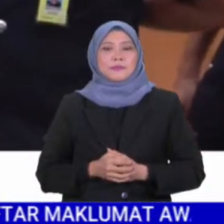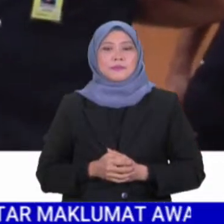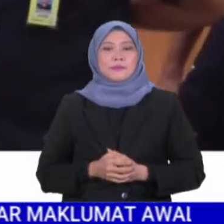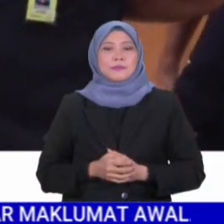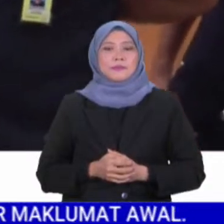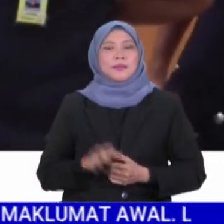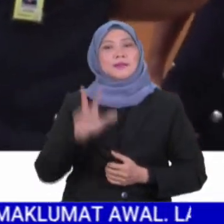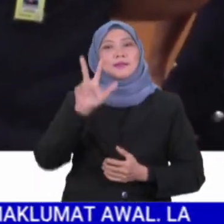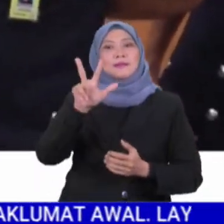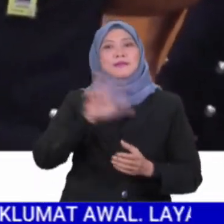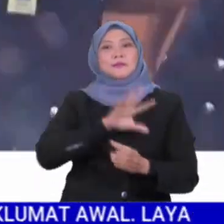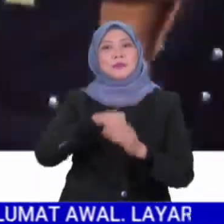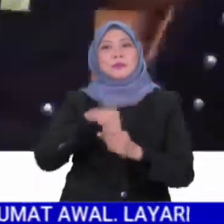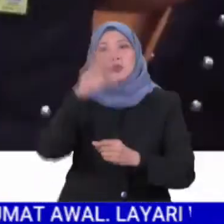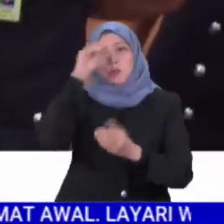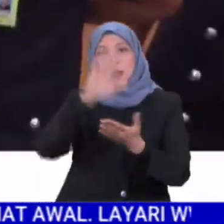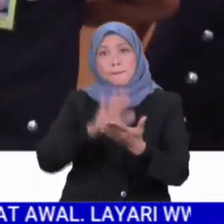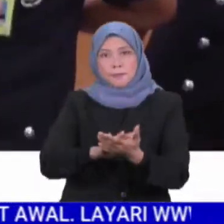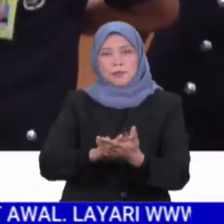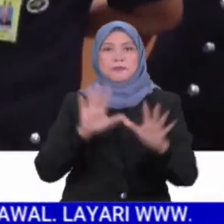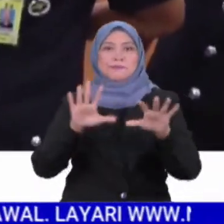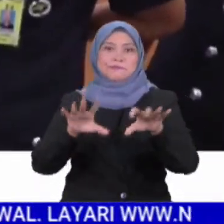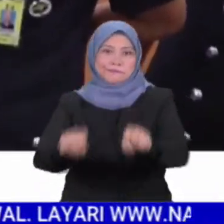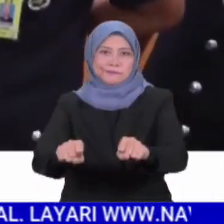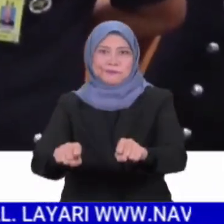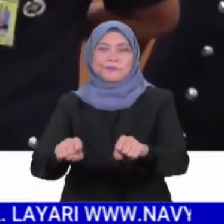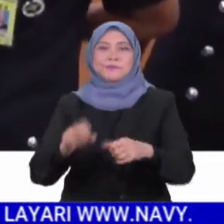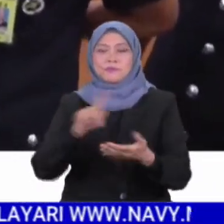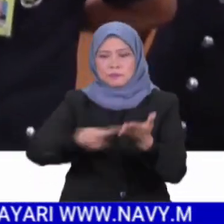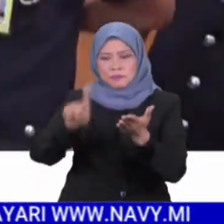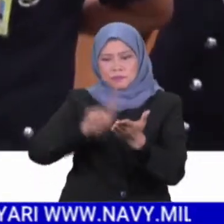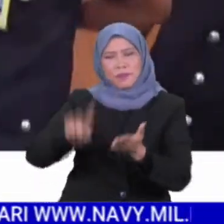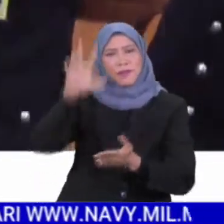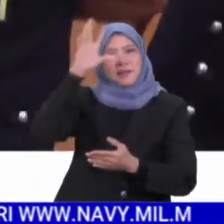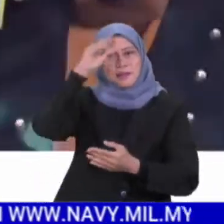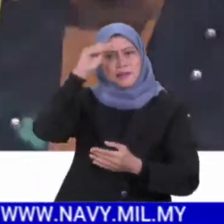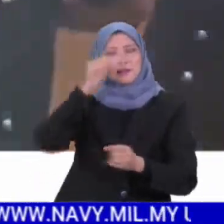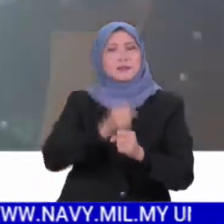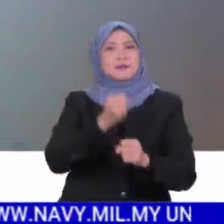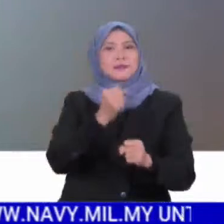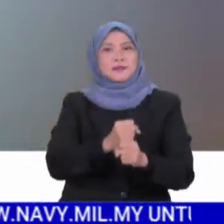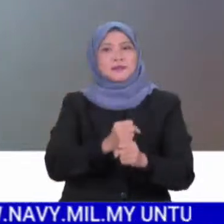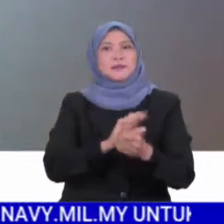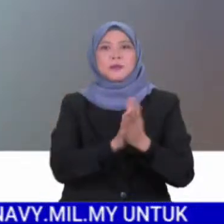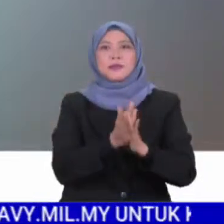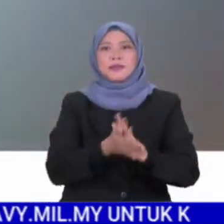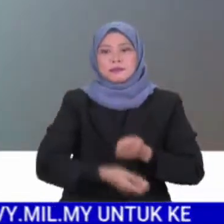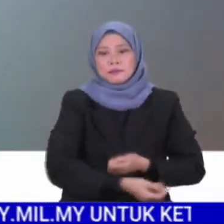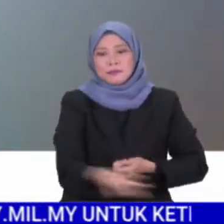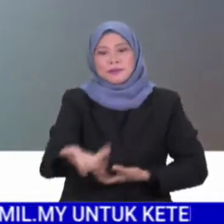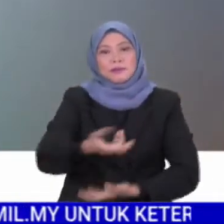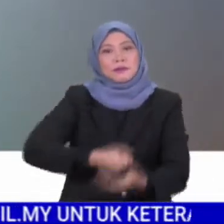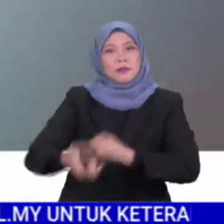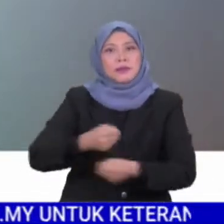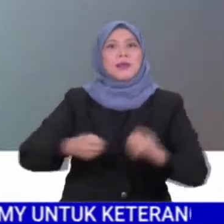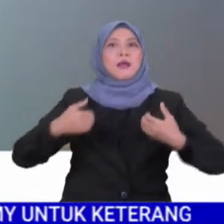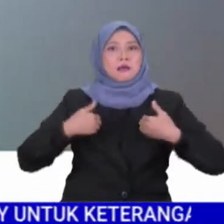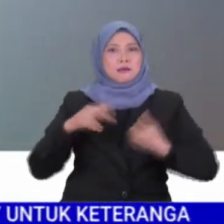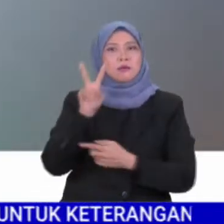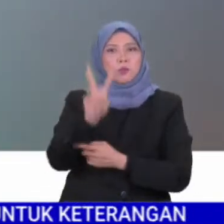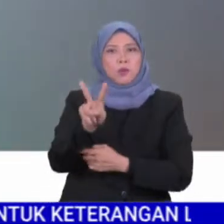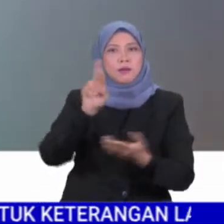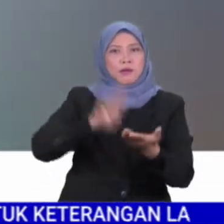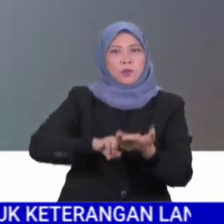Setakat ini, tiga termasuk suami mangsa diberkas. Semakan mendapati lelaki yang bekerja sebagai nelayan itu memiliki dua